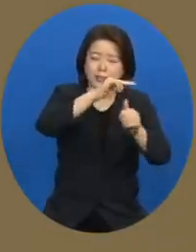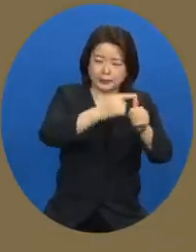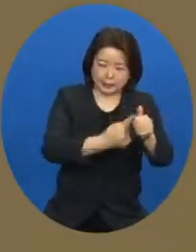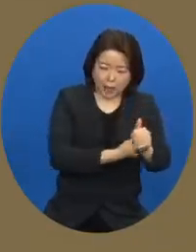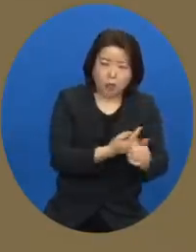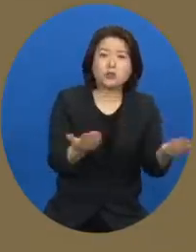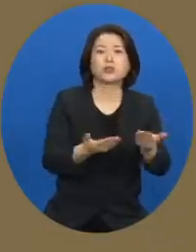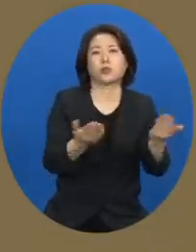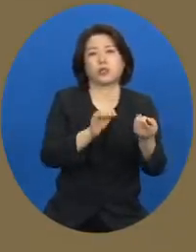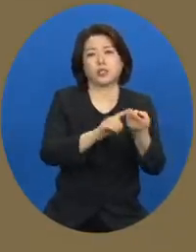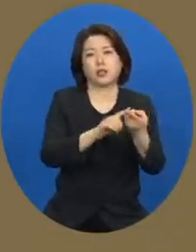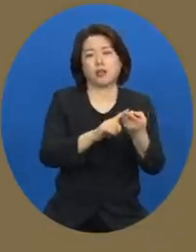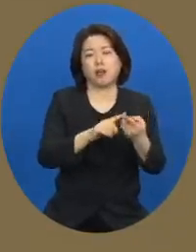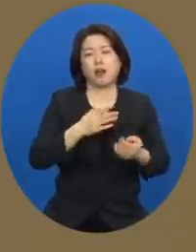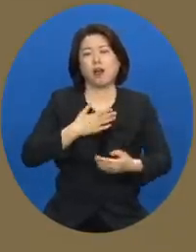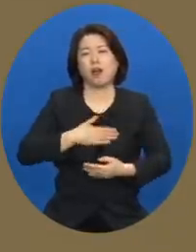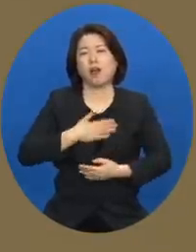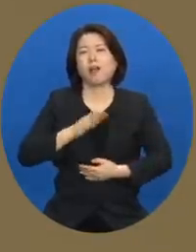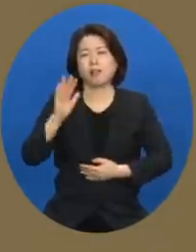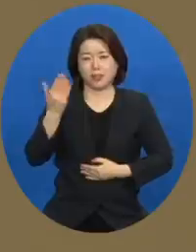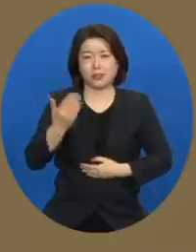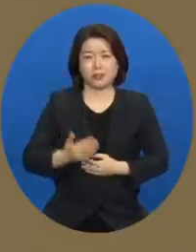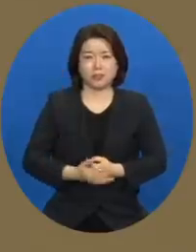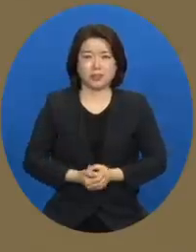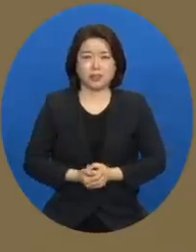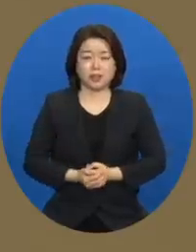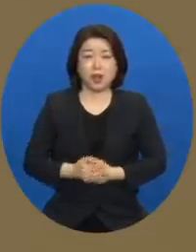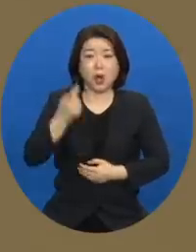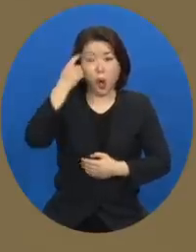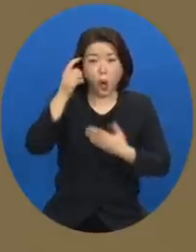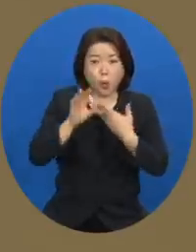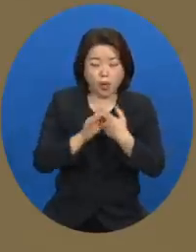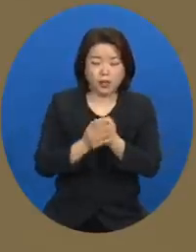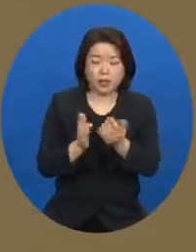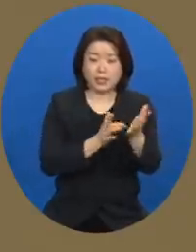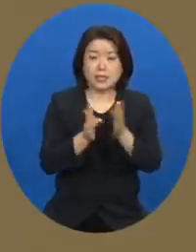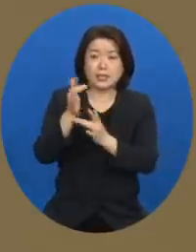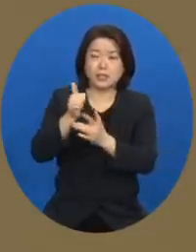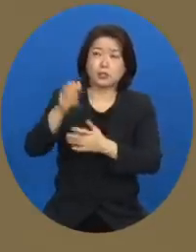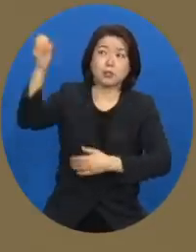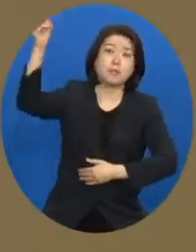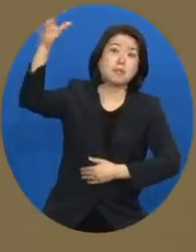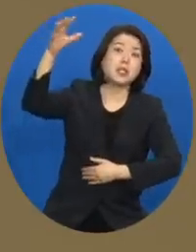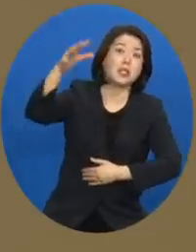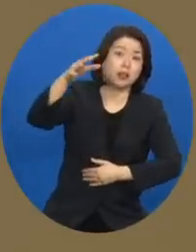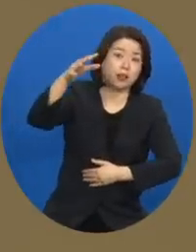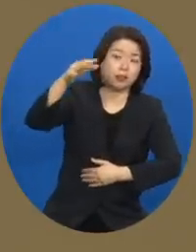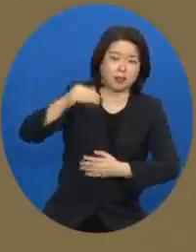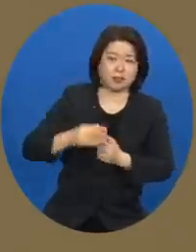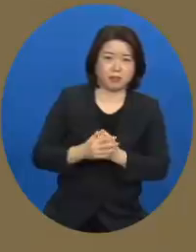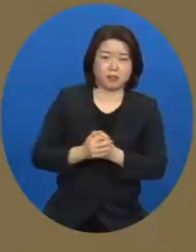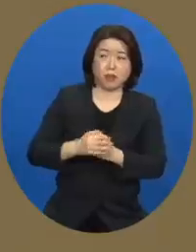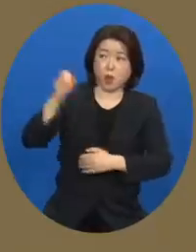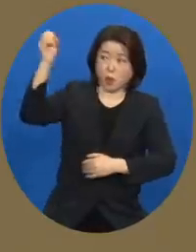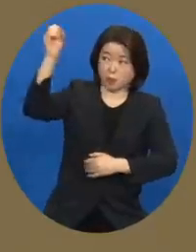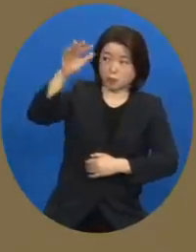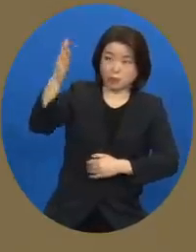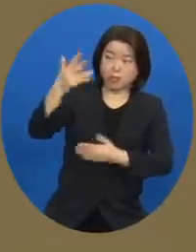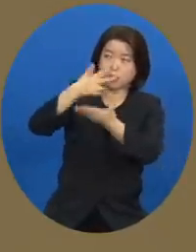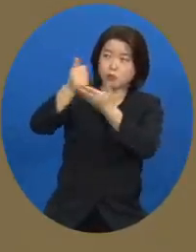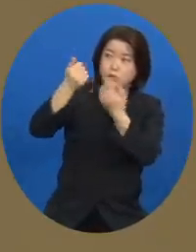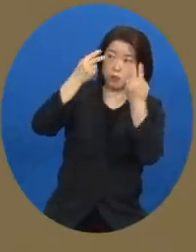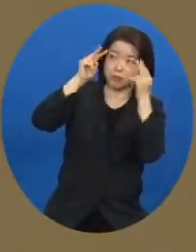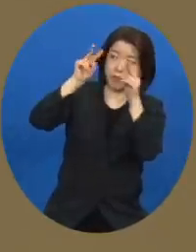자연스러운 일이라는 것을 알게 되었어요. 왜냐하면 예수님이 빛이시거든요. 그 빛 되신 주님을